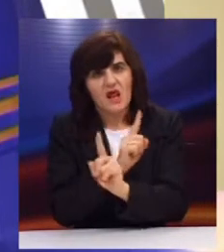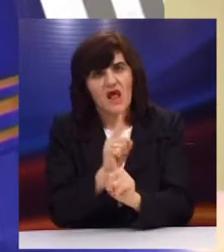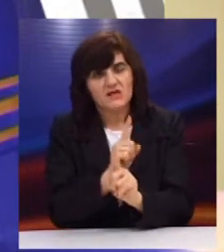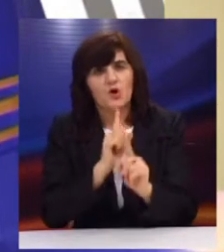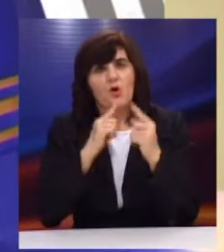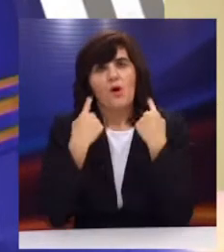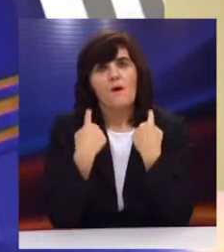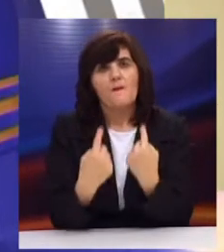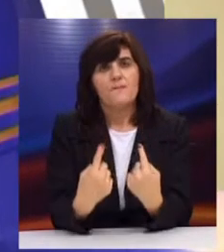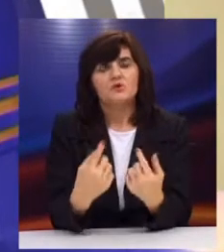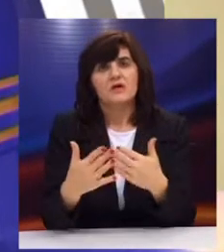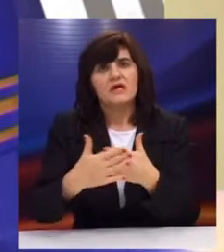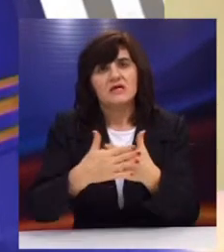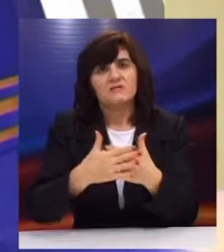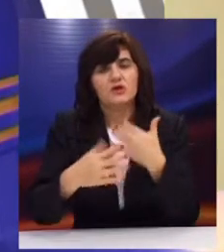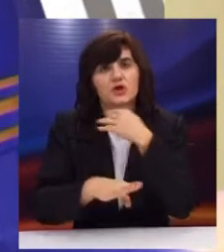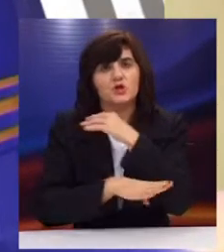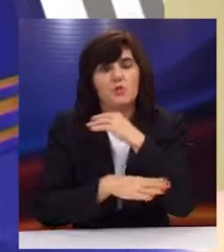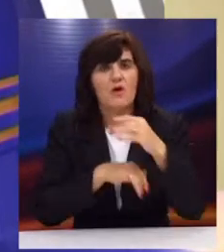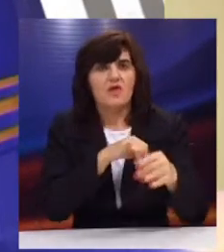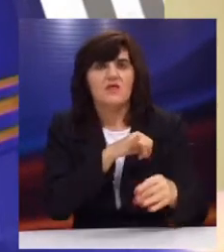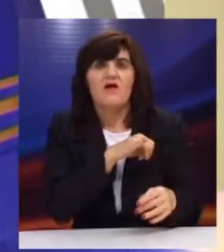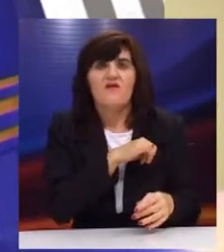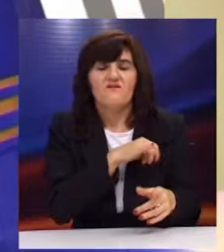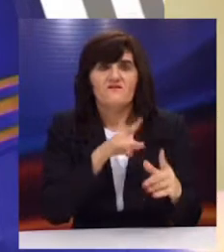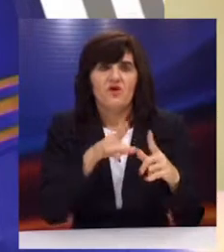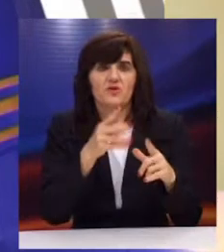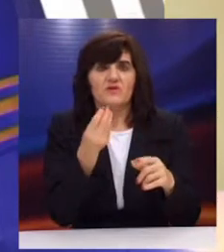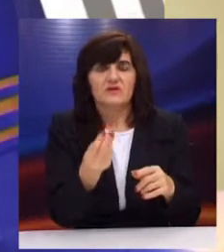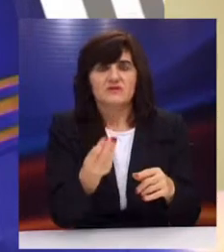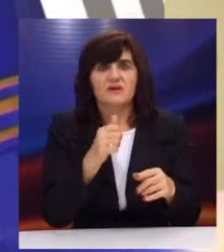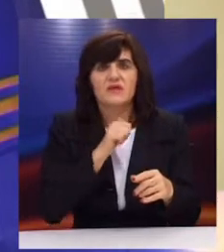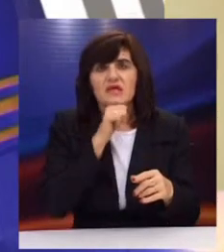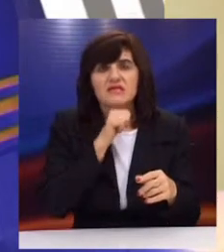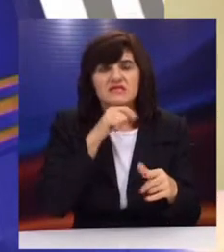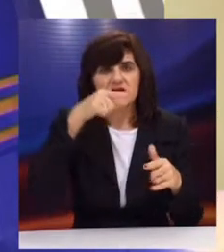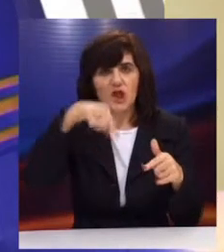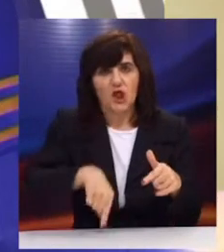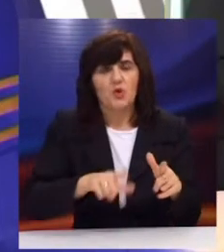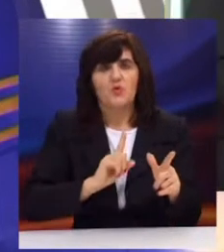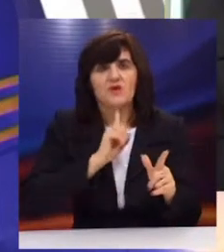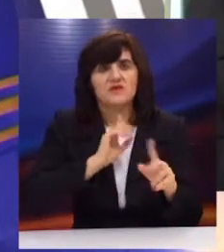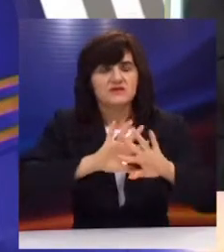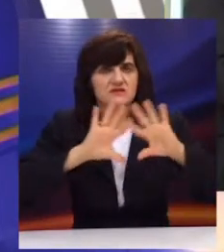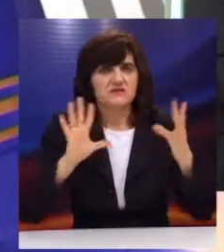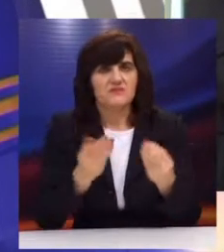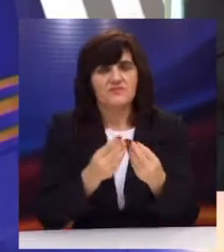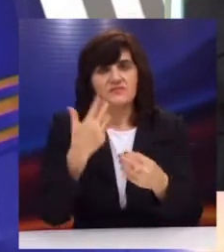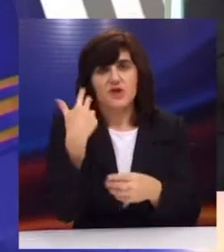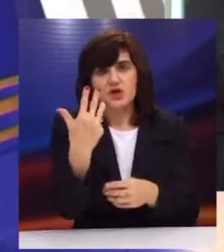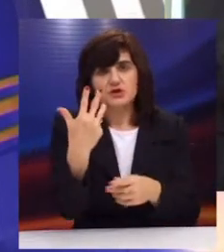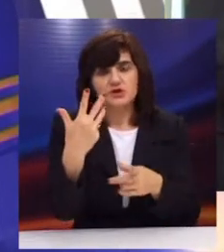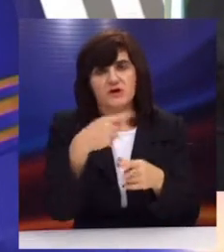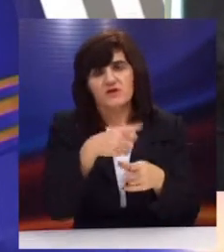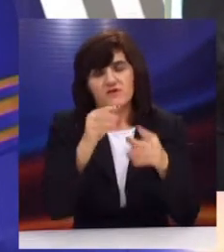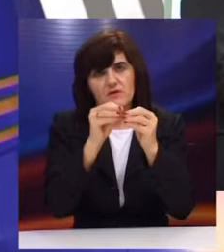koje postoje između Šumadije, Vojvodine, zapadne Srbije, istočne, jugoistočne Srbije. Četvrti